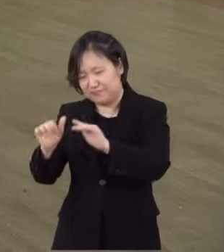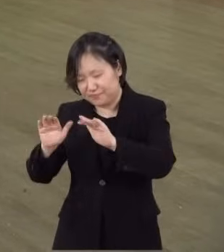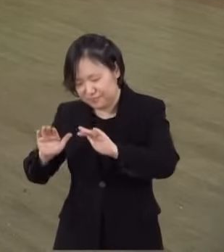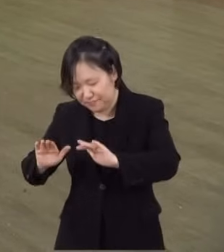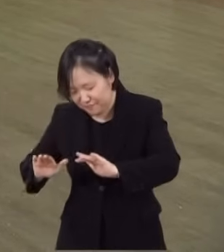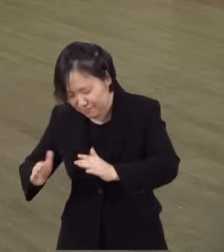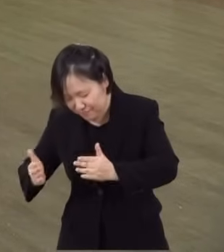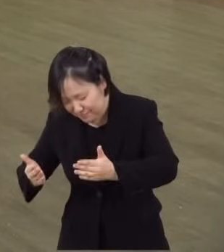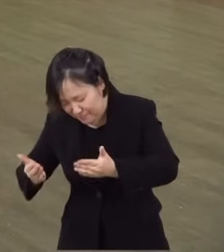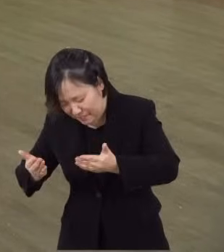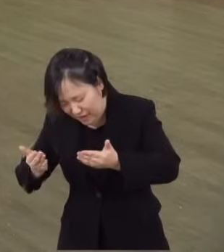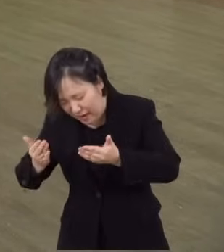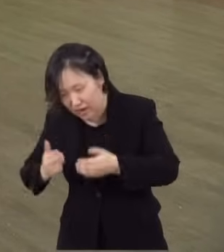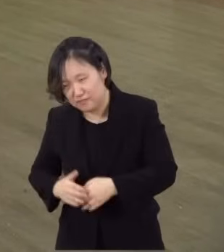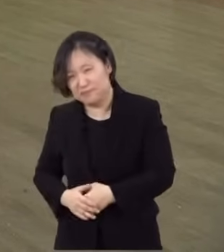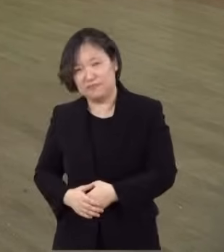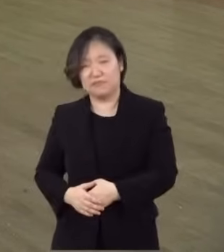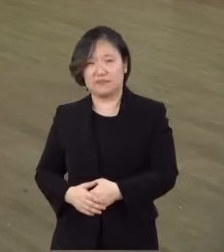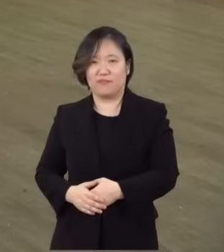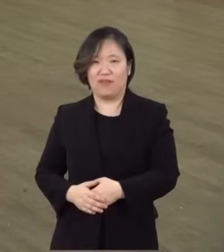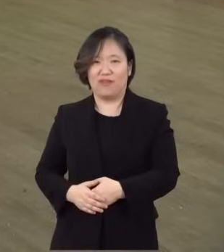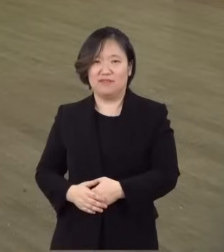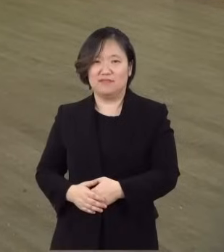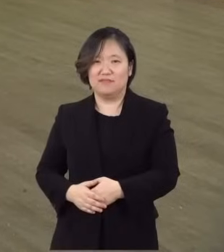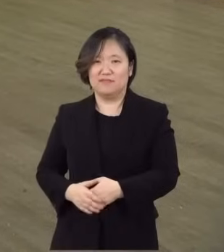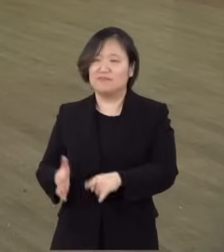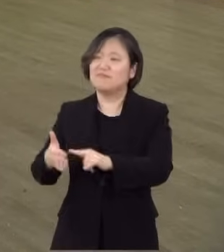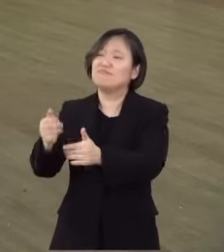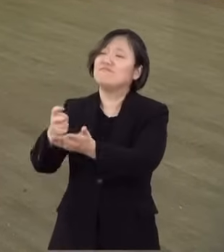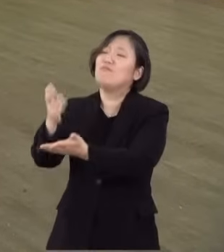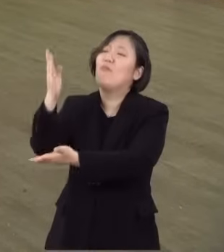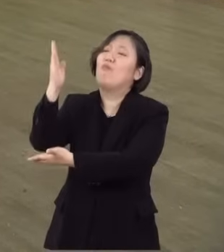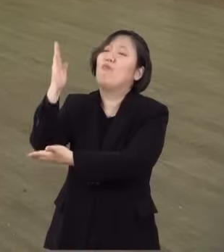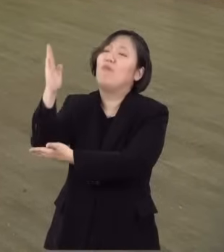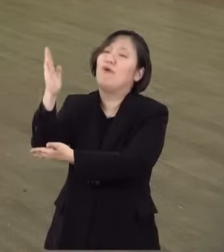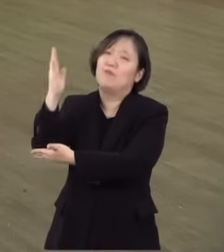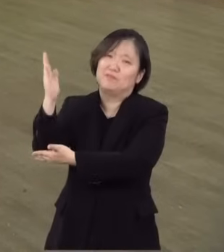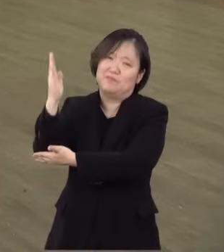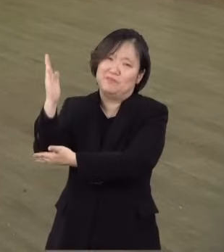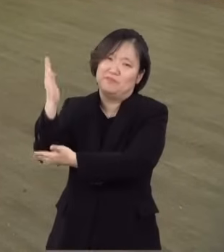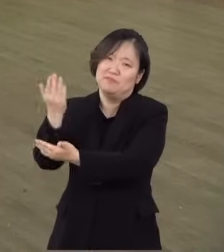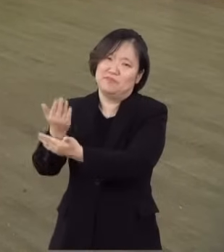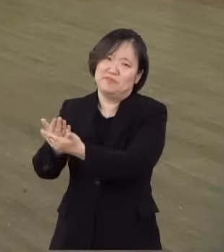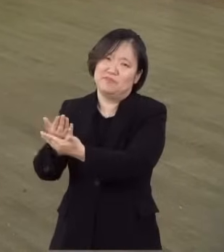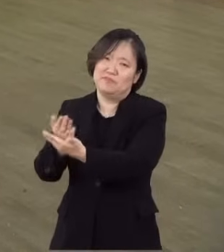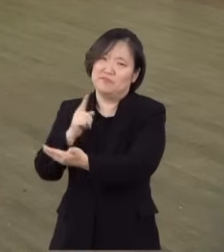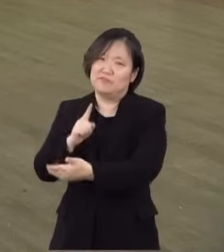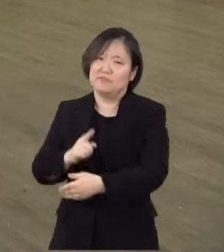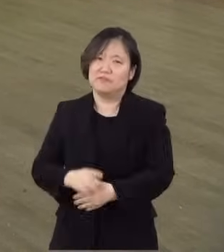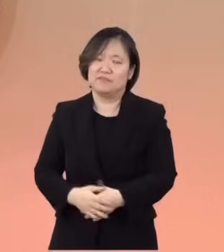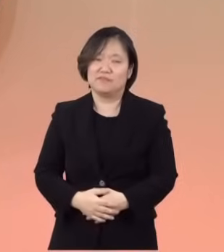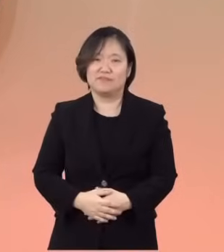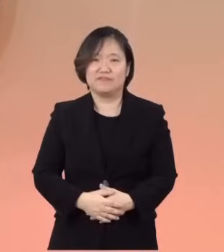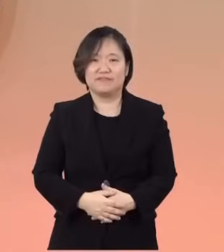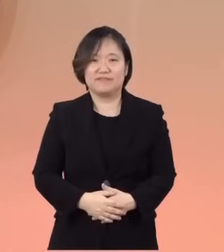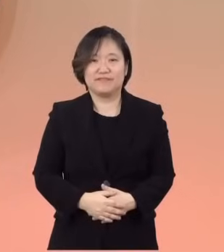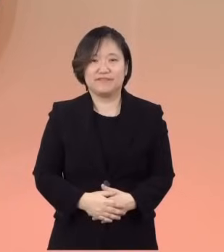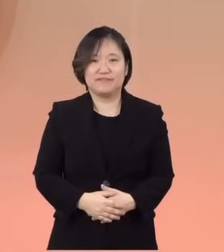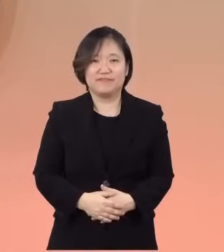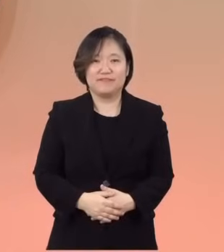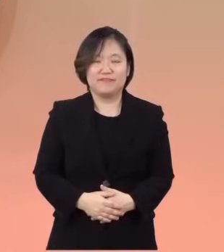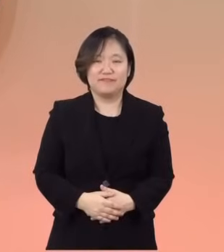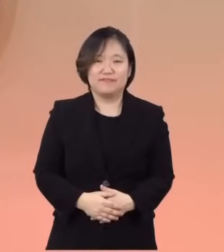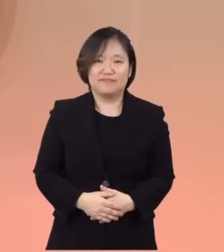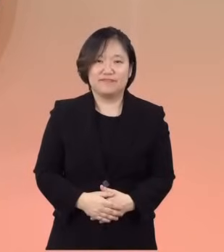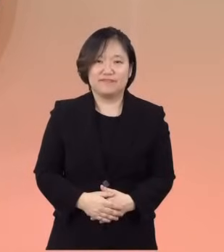아래 공경한 마음으로 정중하게 부처님께 법을 청합니다